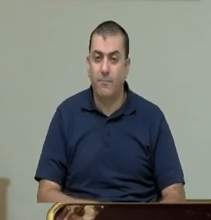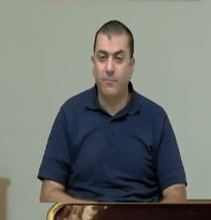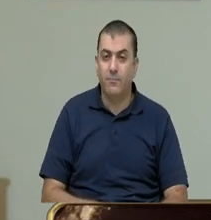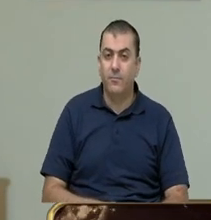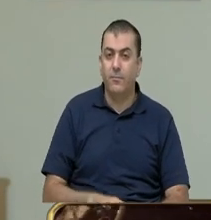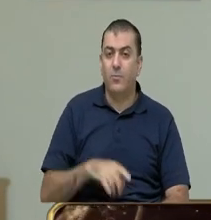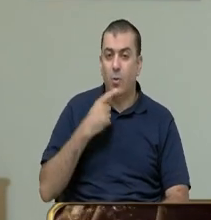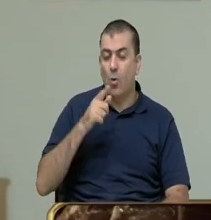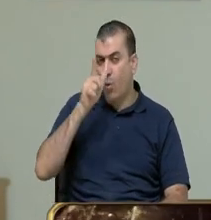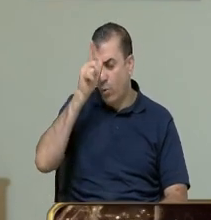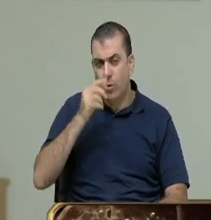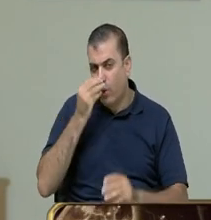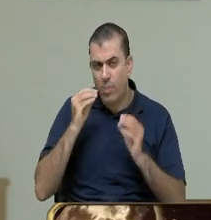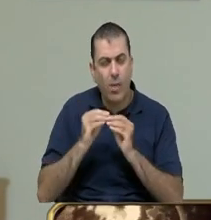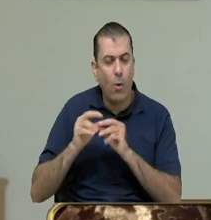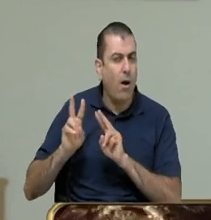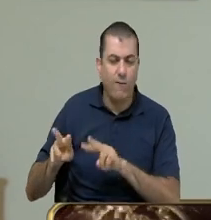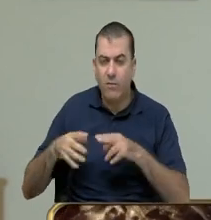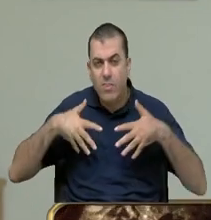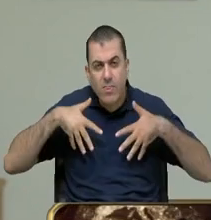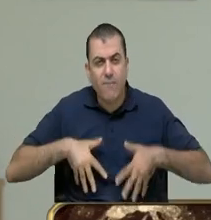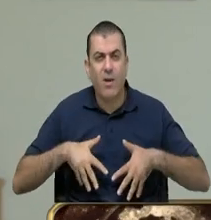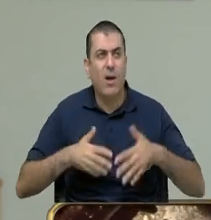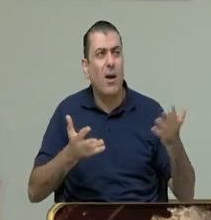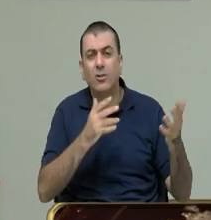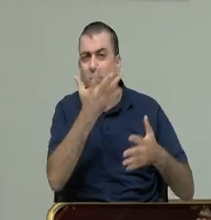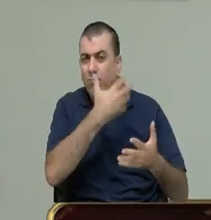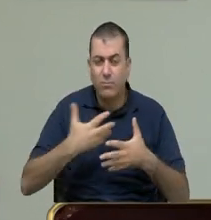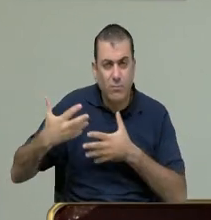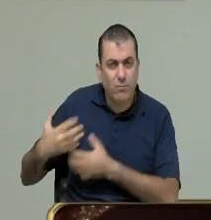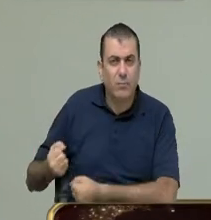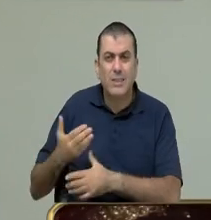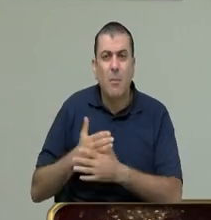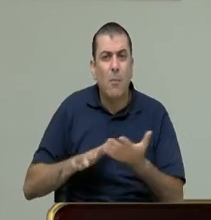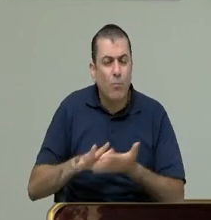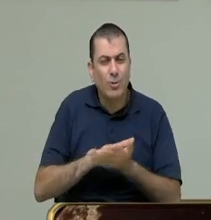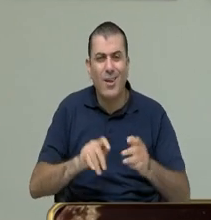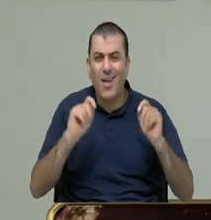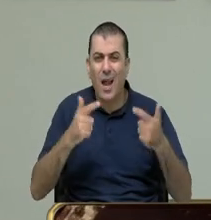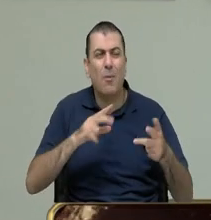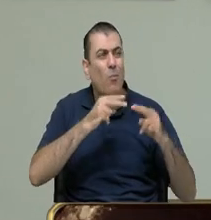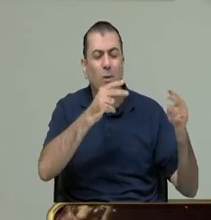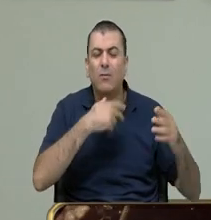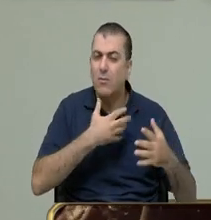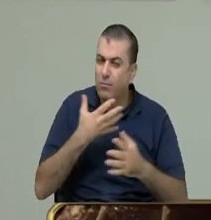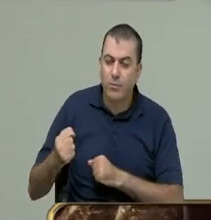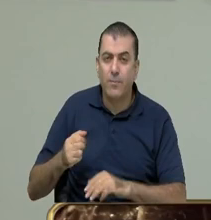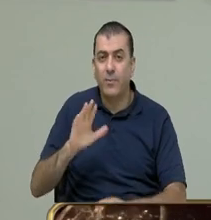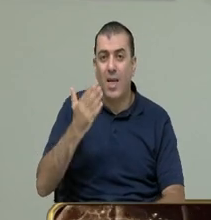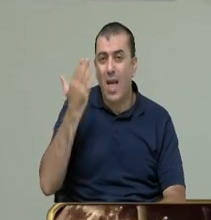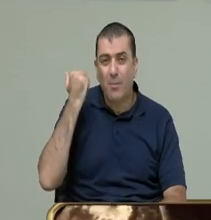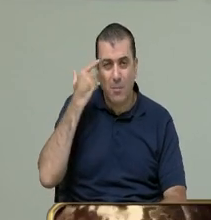تحوطا بتامن مخزون استراتيجي كافي وامن ويكفي لمده طويله اذا بتتذكر خلال الازمات ازمه